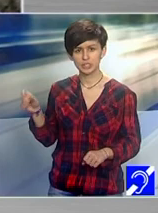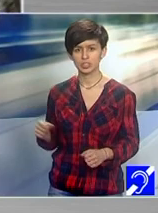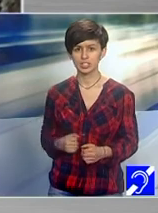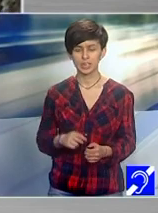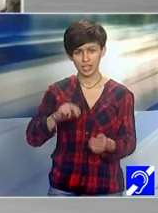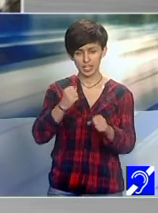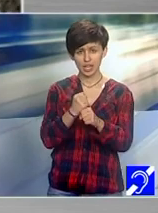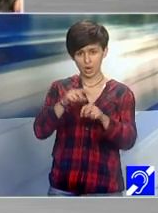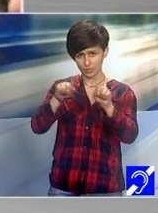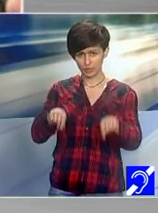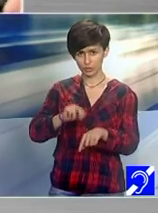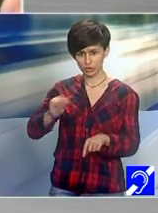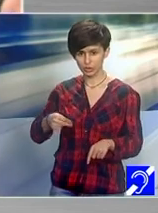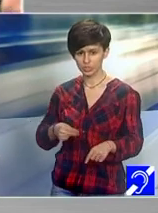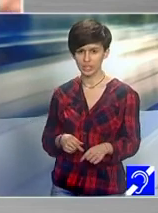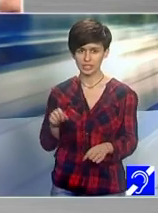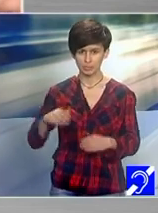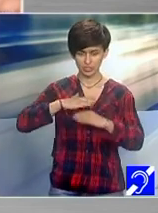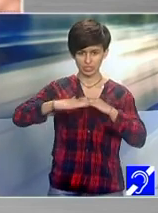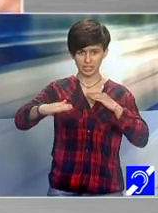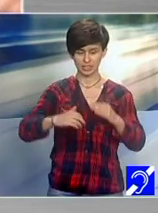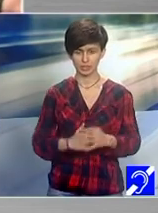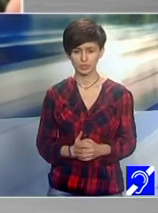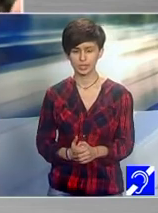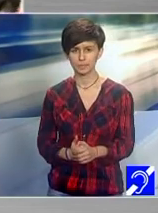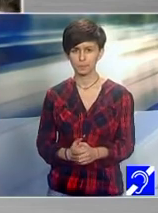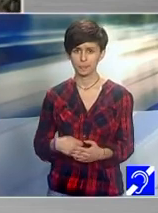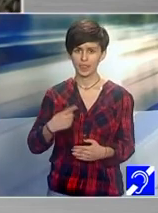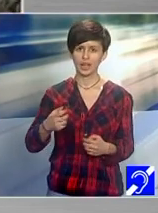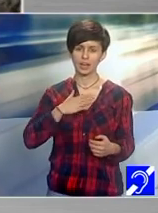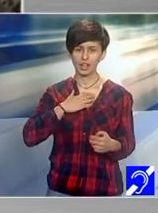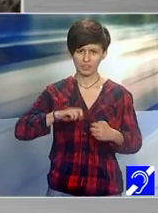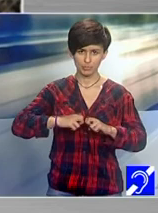achite chiria și impozitul. După aceea avem problema